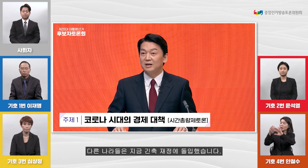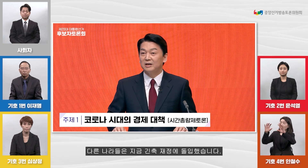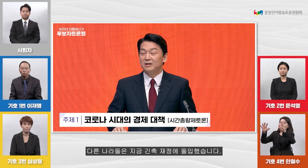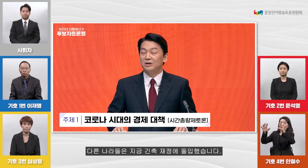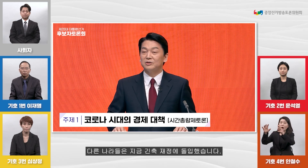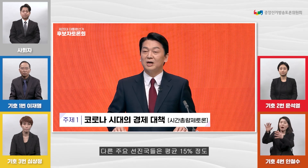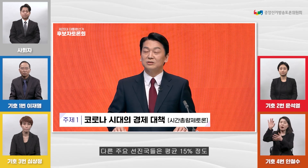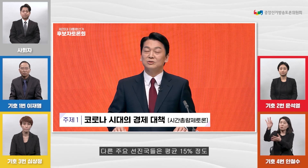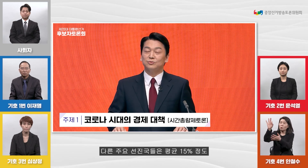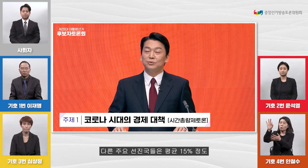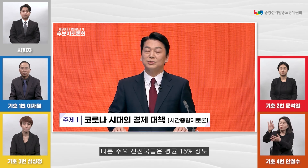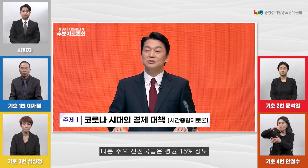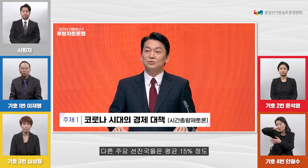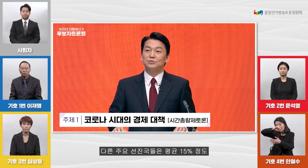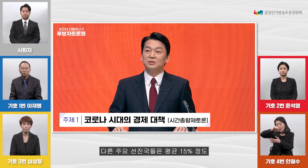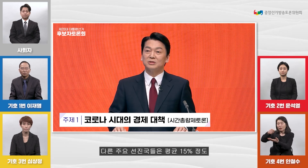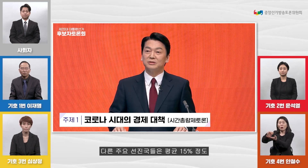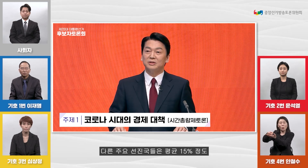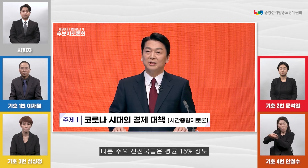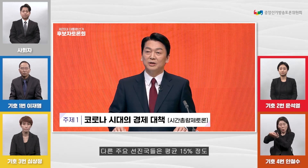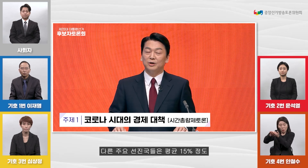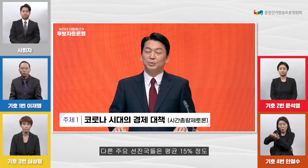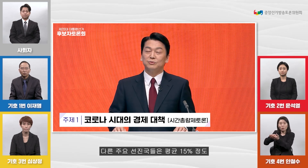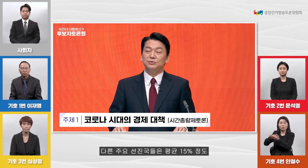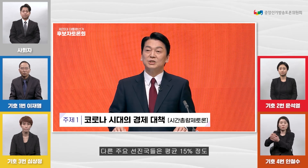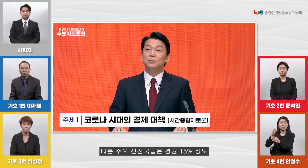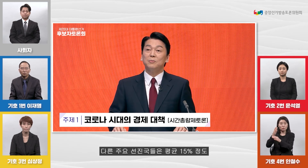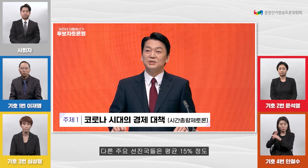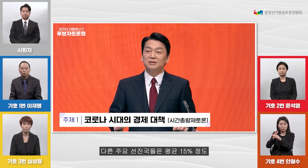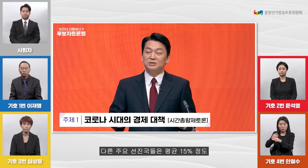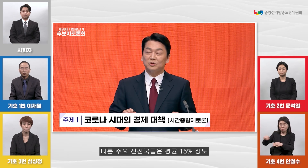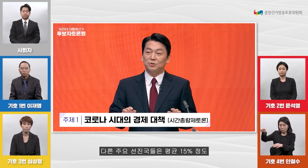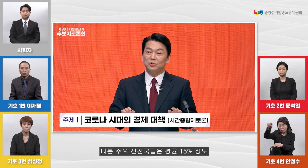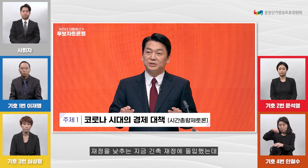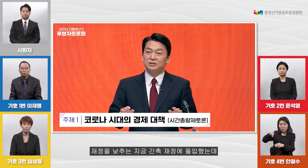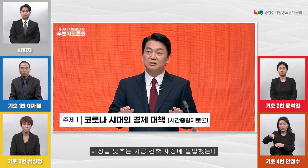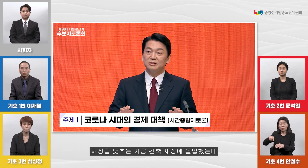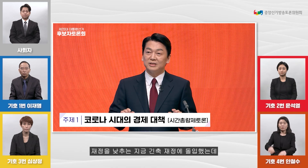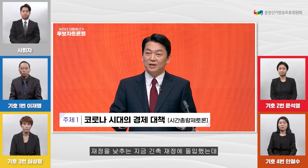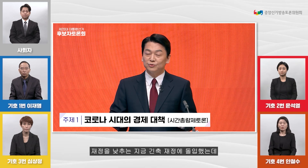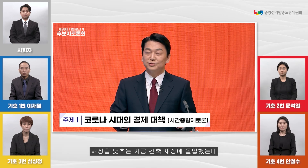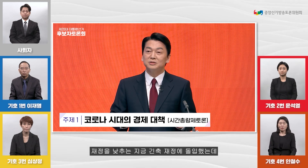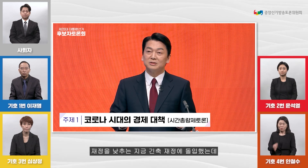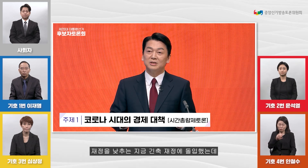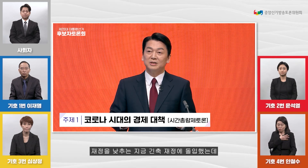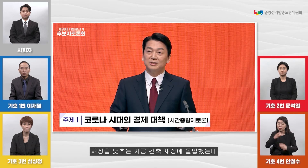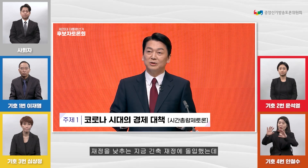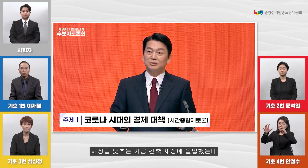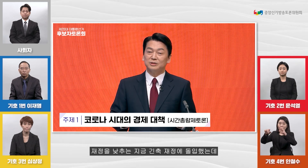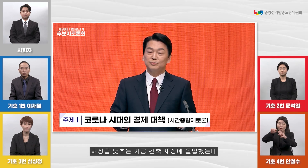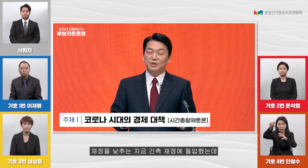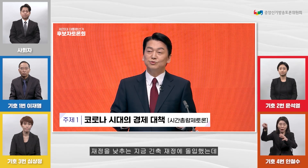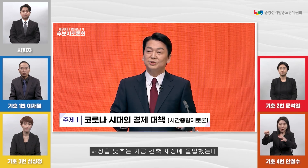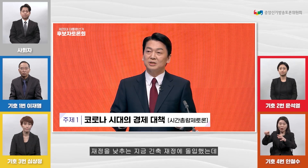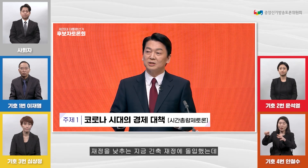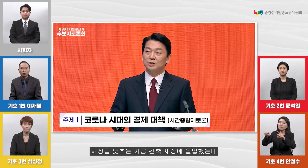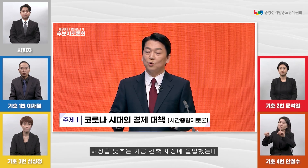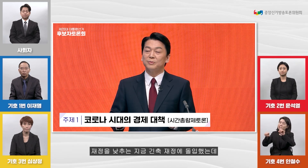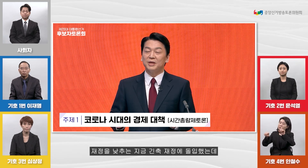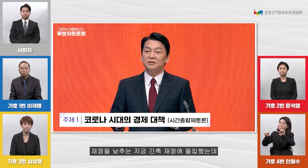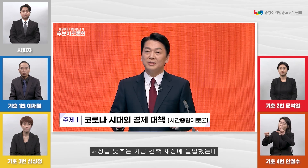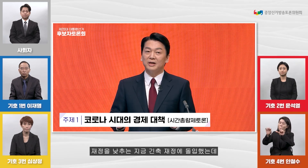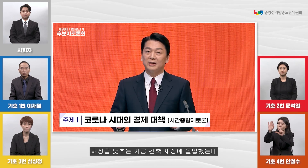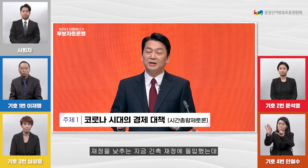돌입했습니다. 다른 주요 선진국들은 평균 15% 정도 재정을 낮추는 지금 긴축